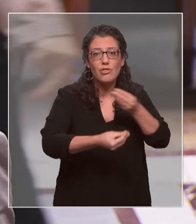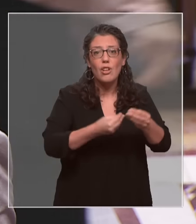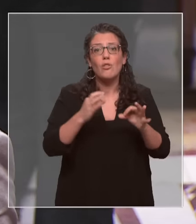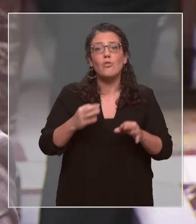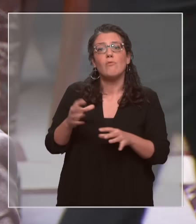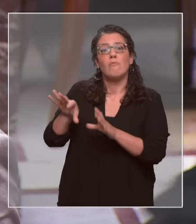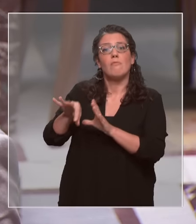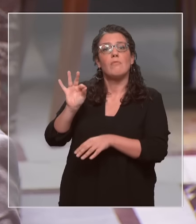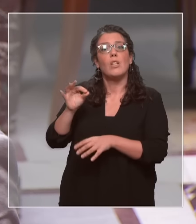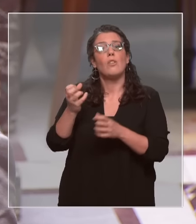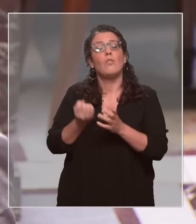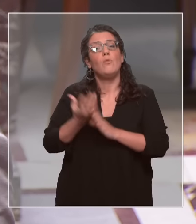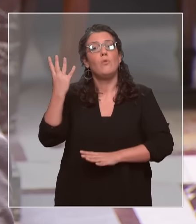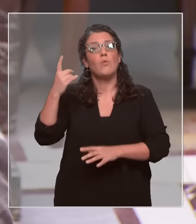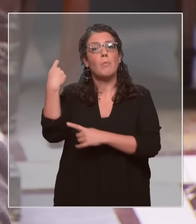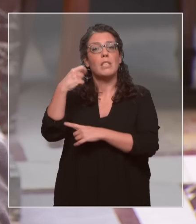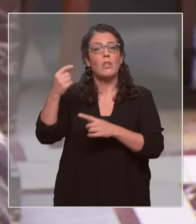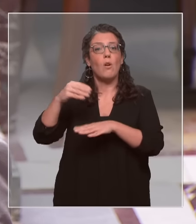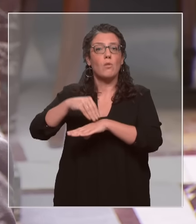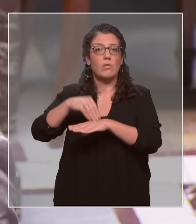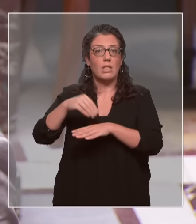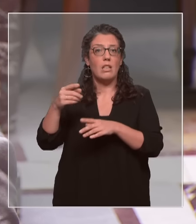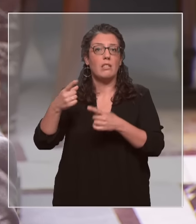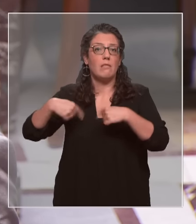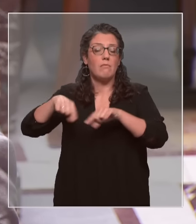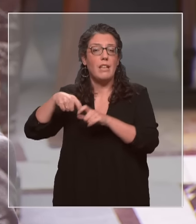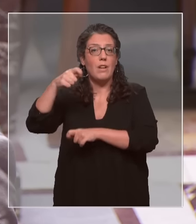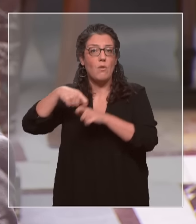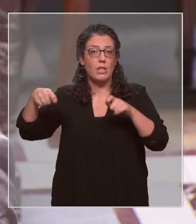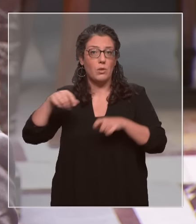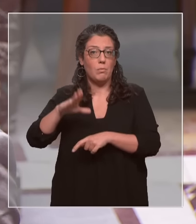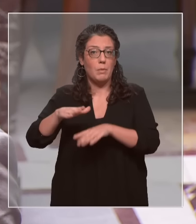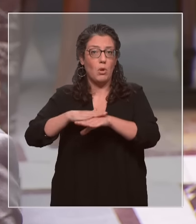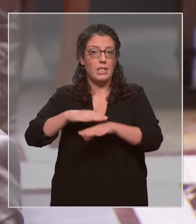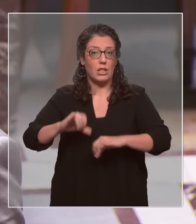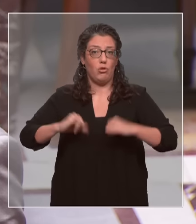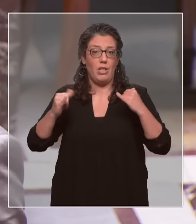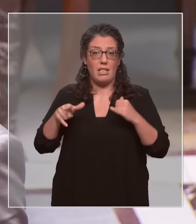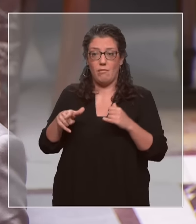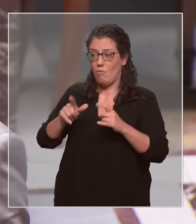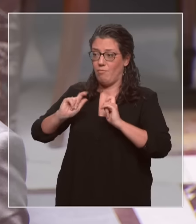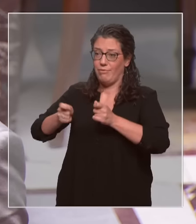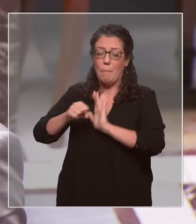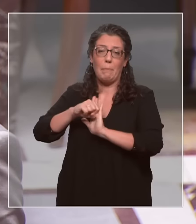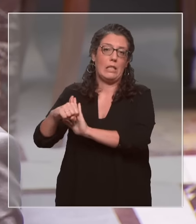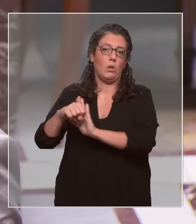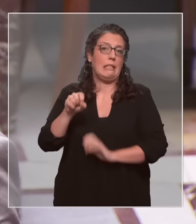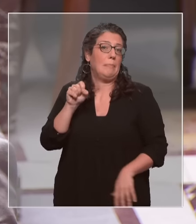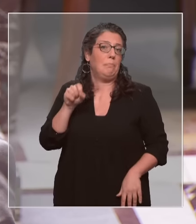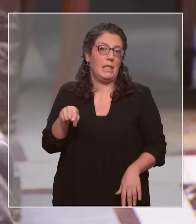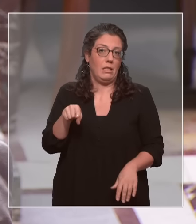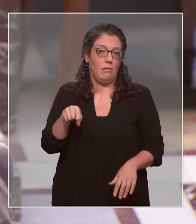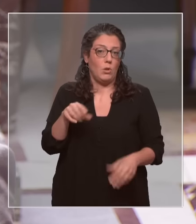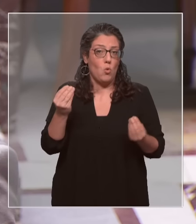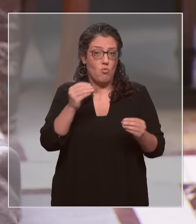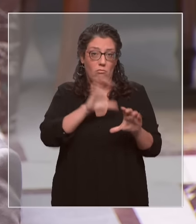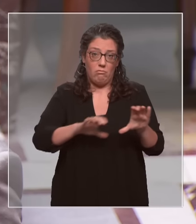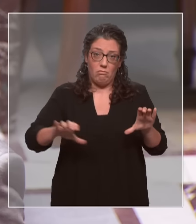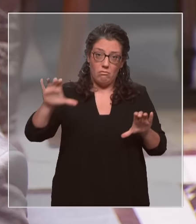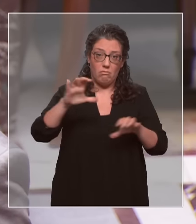Conseil d'orientation des politiques de jeunesse, Hugo Huet, et je lui ai demandé de faire de ce dialogue une priorité, y compris dans les territoires ruraux